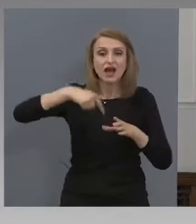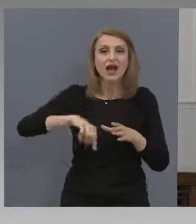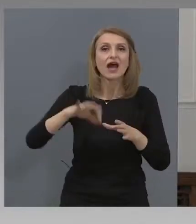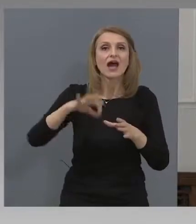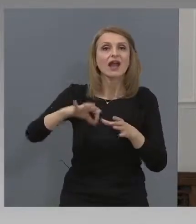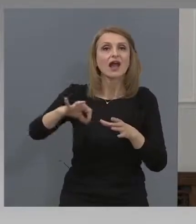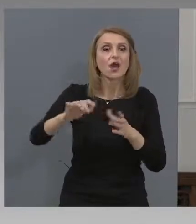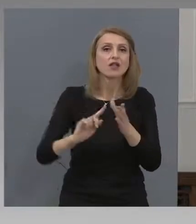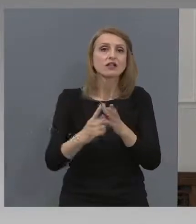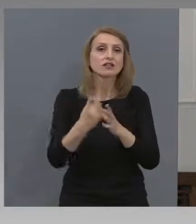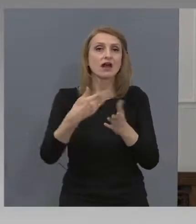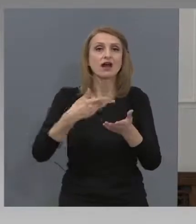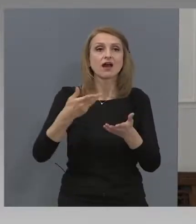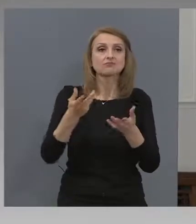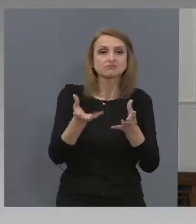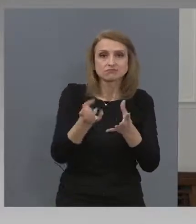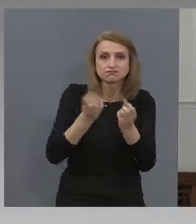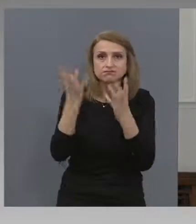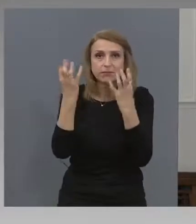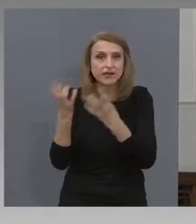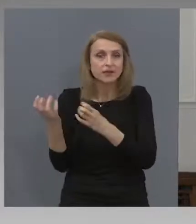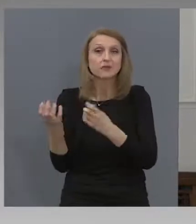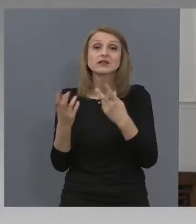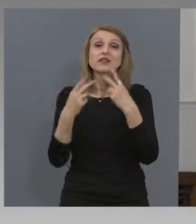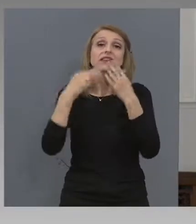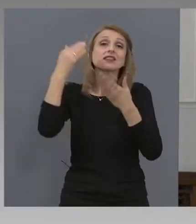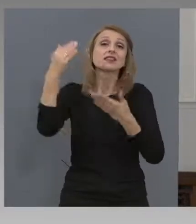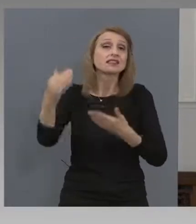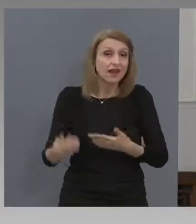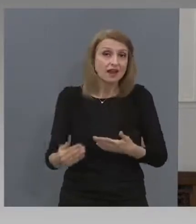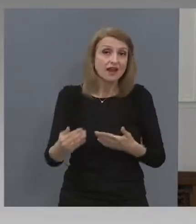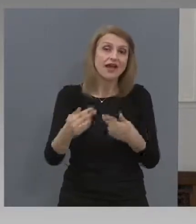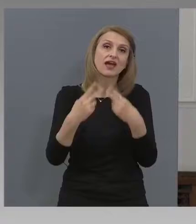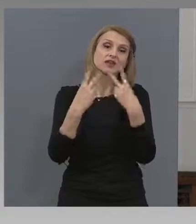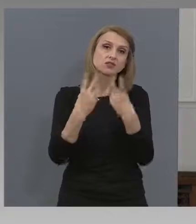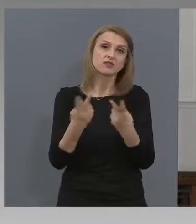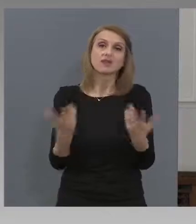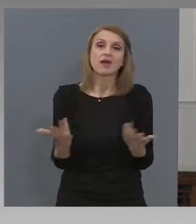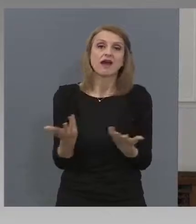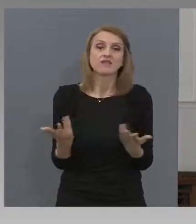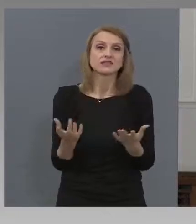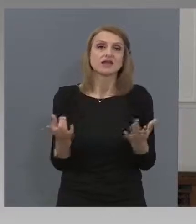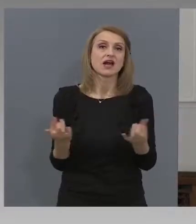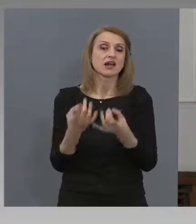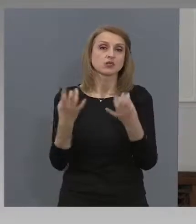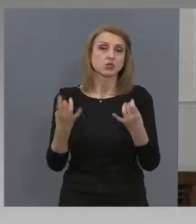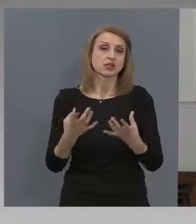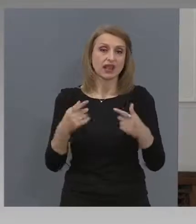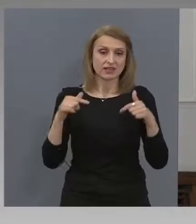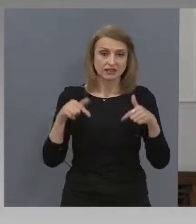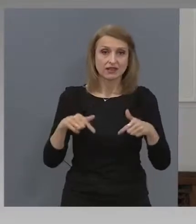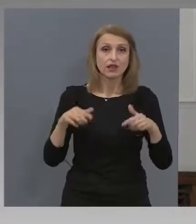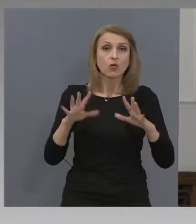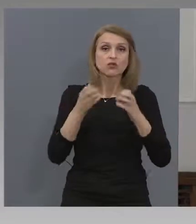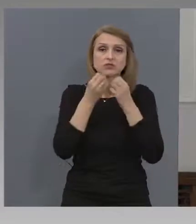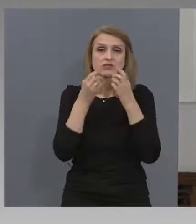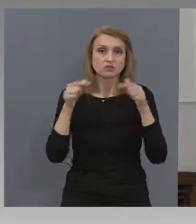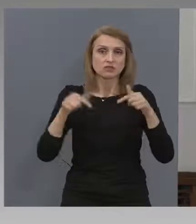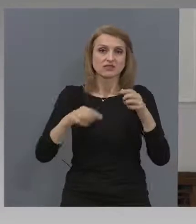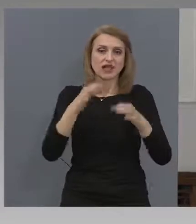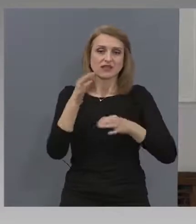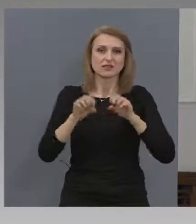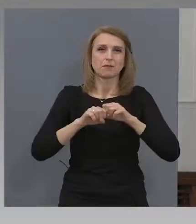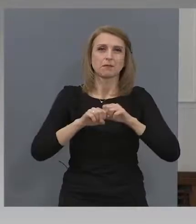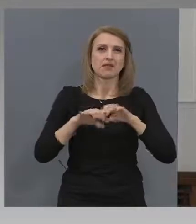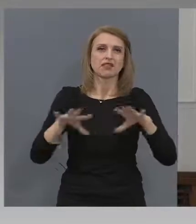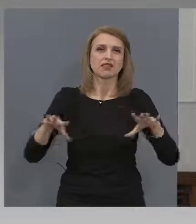и накрая, когато ще видим какви са резултатите от всичко, което ни се случи в тази пандемия.